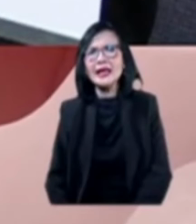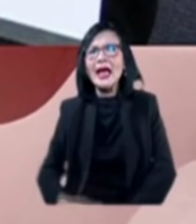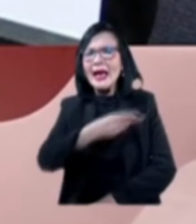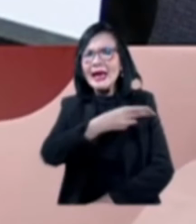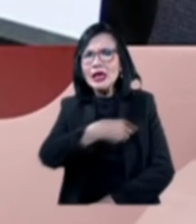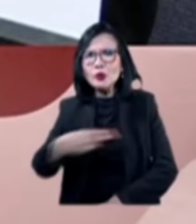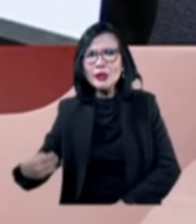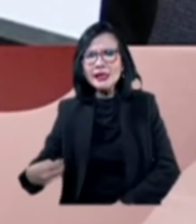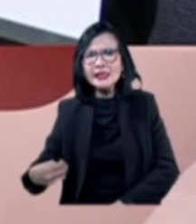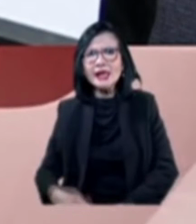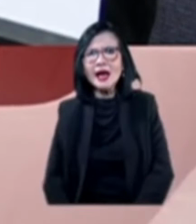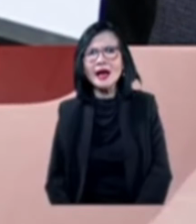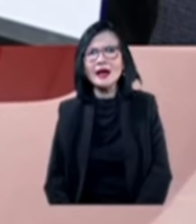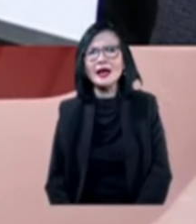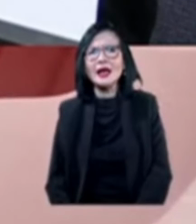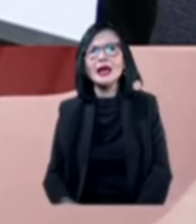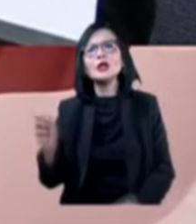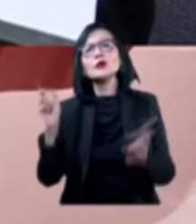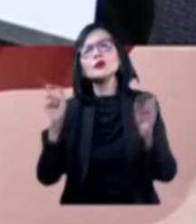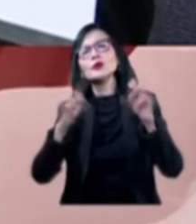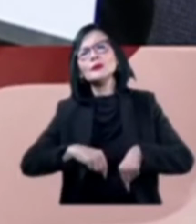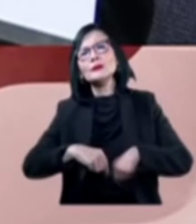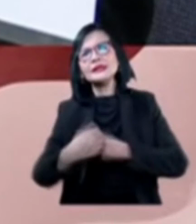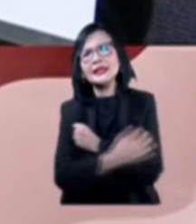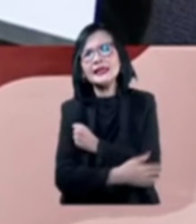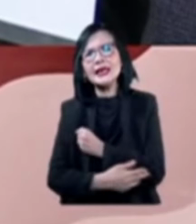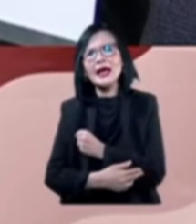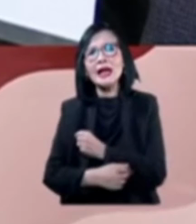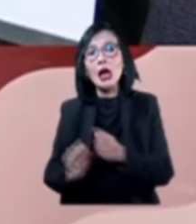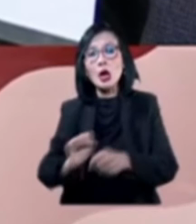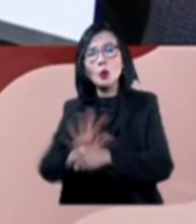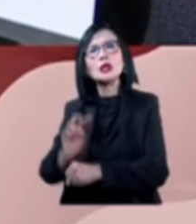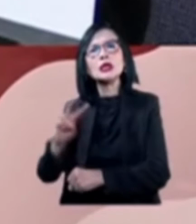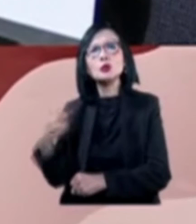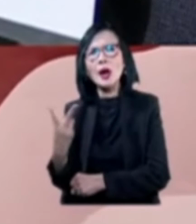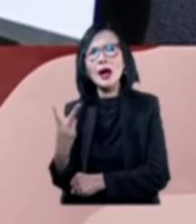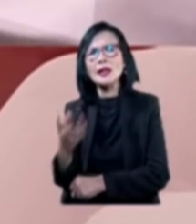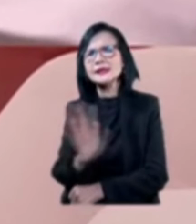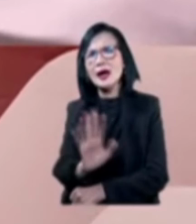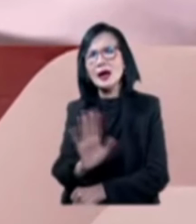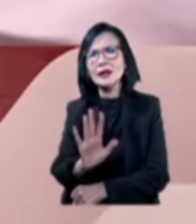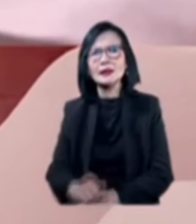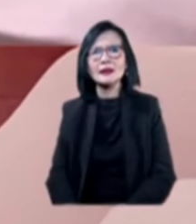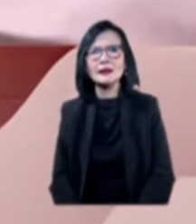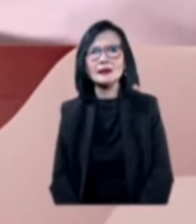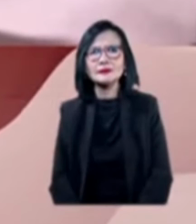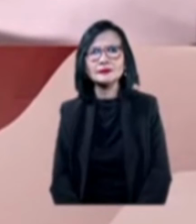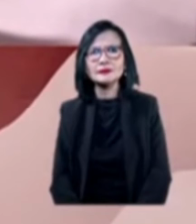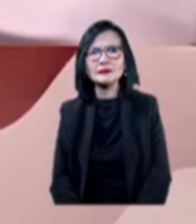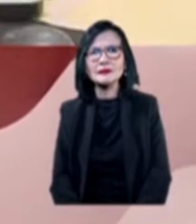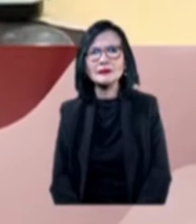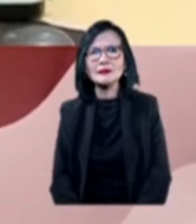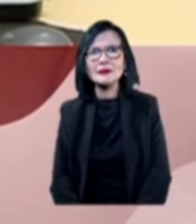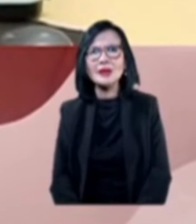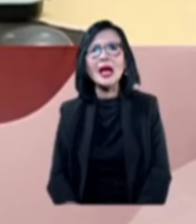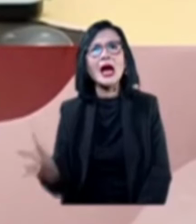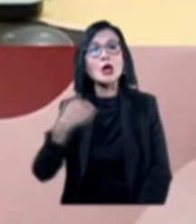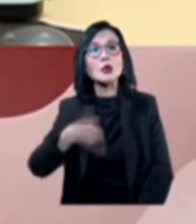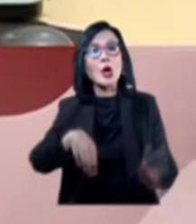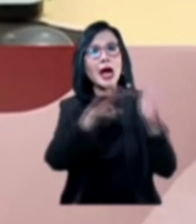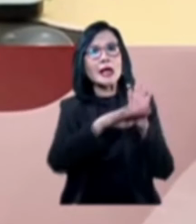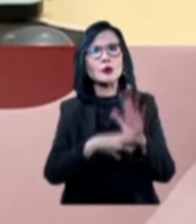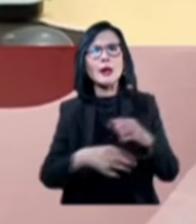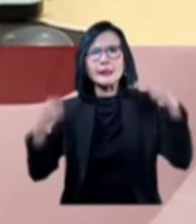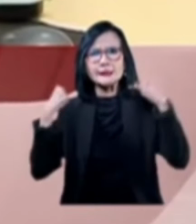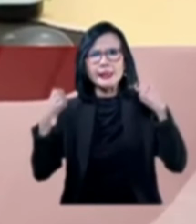menjadi negara berikutnya yang akan menjadi second wave lagi gitu. Jadi ayo dipaksa lagi protokol kesehatannya